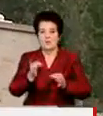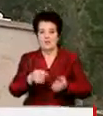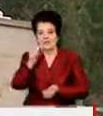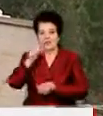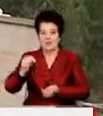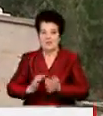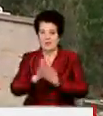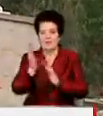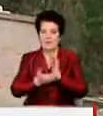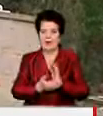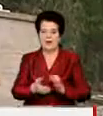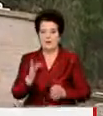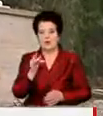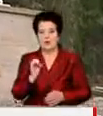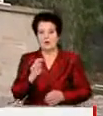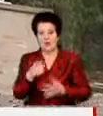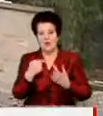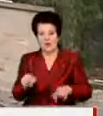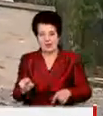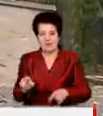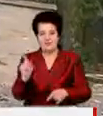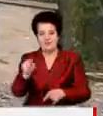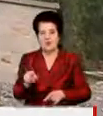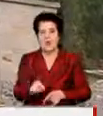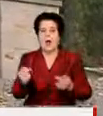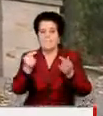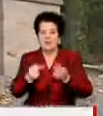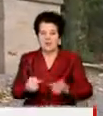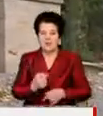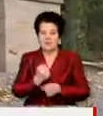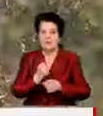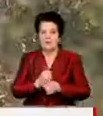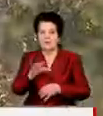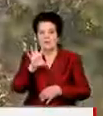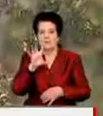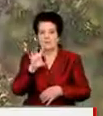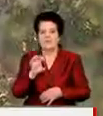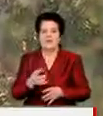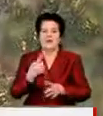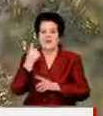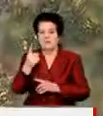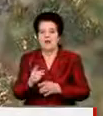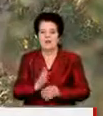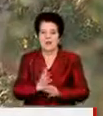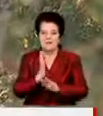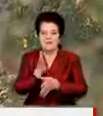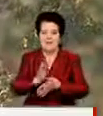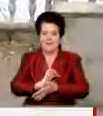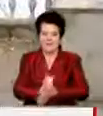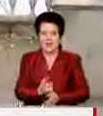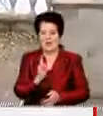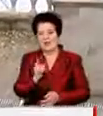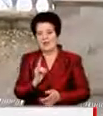oferă parcurilor și un alt rol, cel de decor perfect pentru făcutul fotografiilor. Departe de ambuteiajele din trafic sau